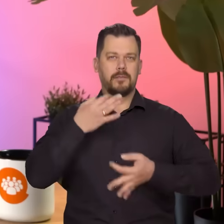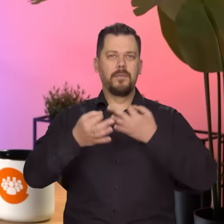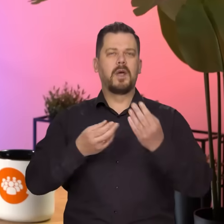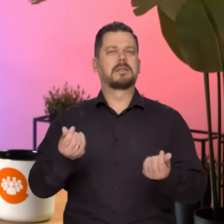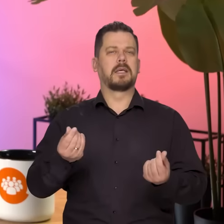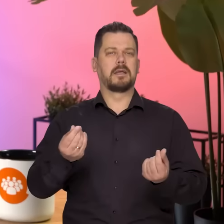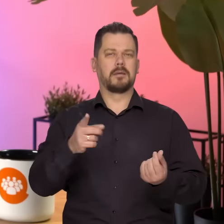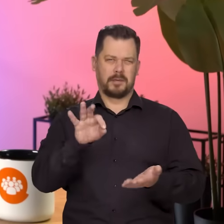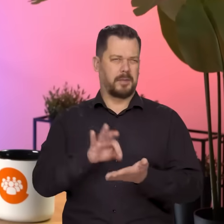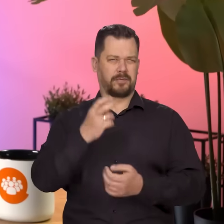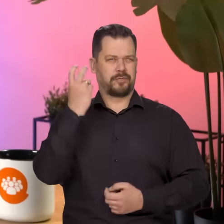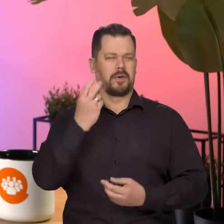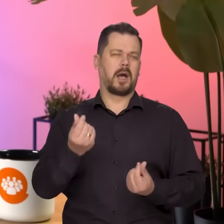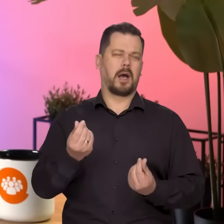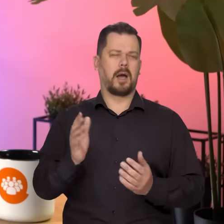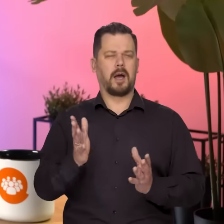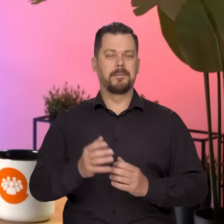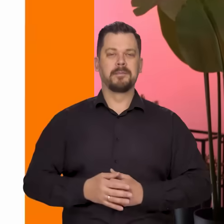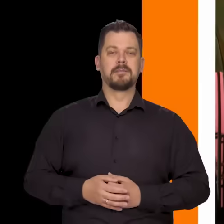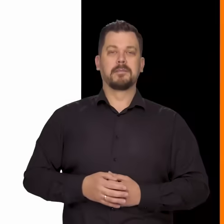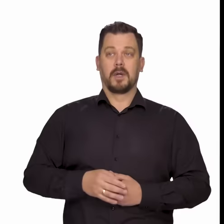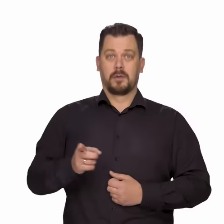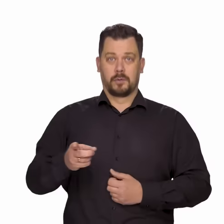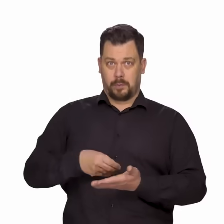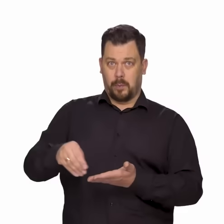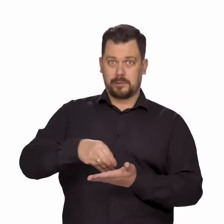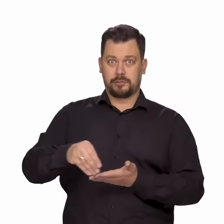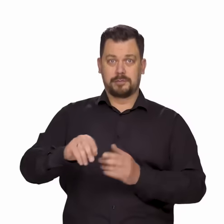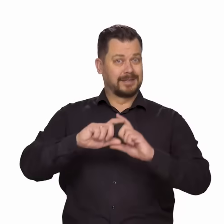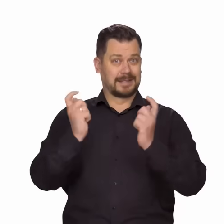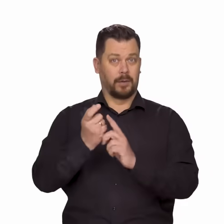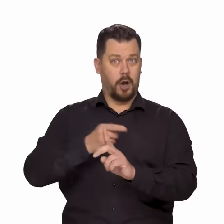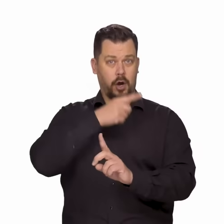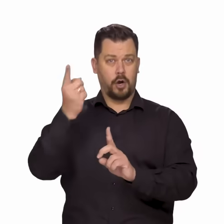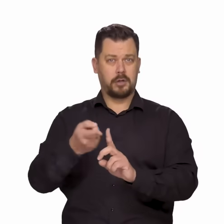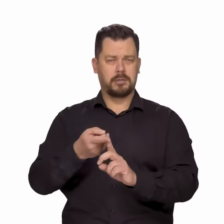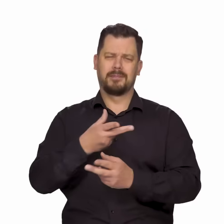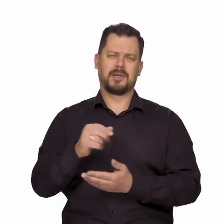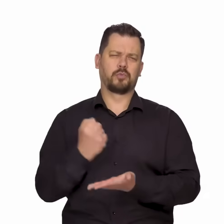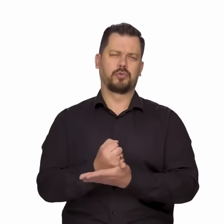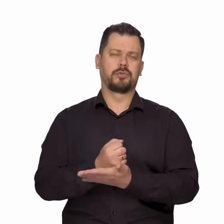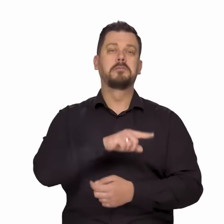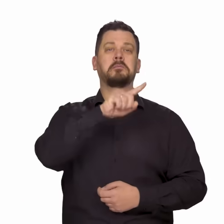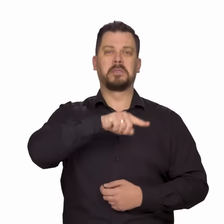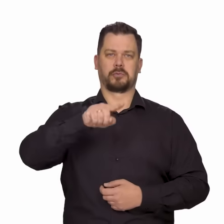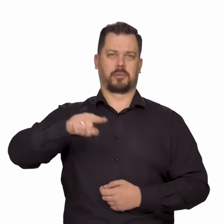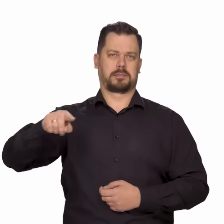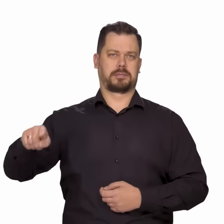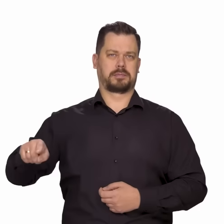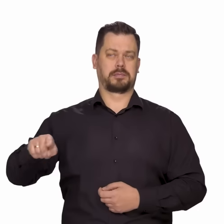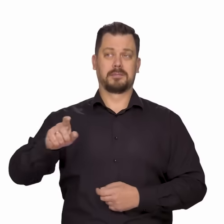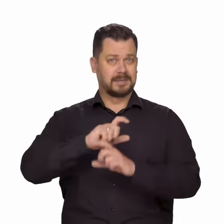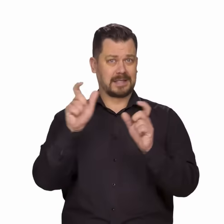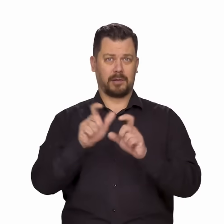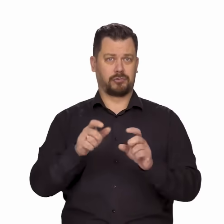A teraz opowiem o cenie, bo to na pewno Cię interesuje. Otóż u nas nie musisz płacić za cały rok z góry. Zapłacisz co miesiąc